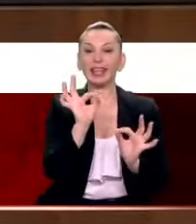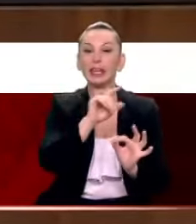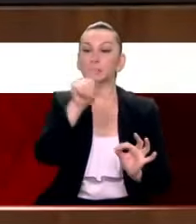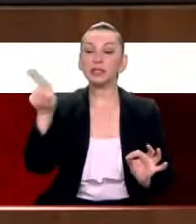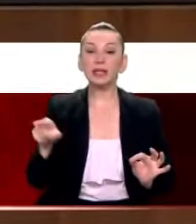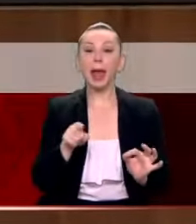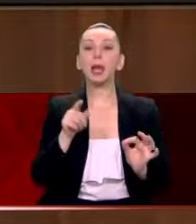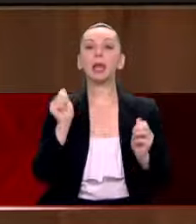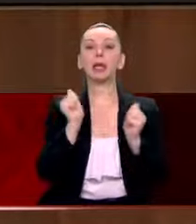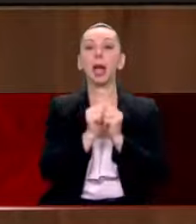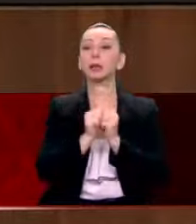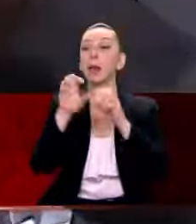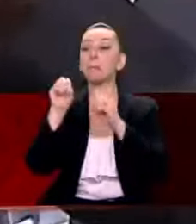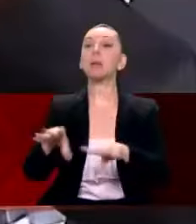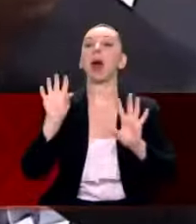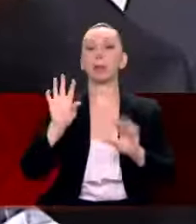yanına kar bırakmaz